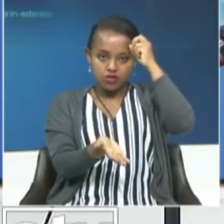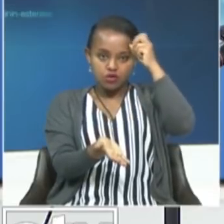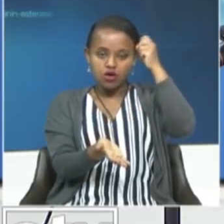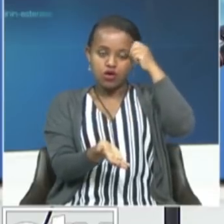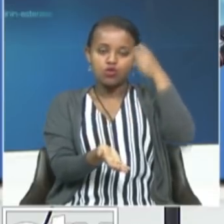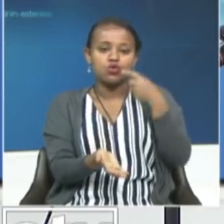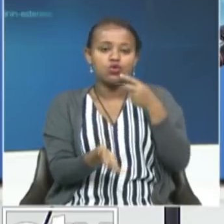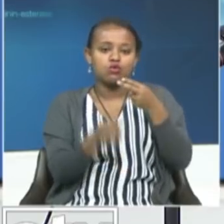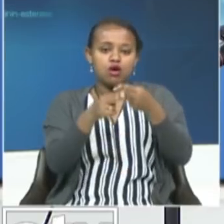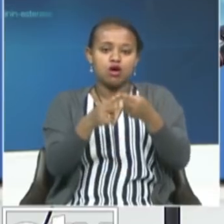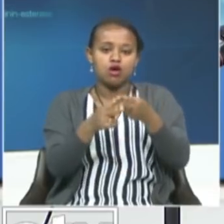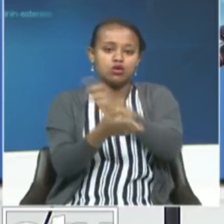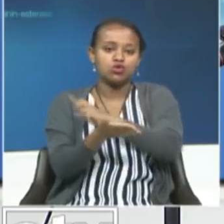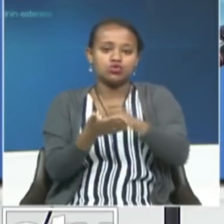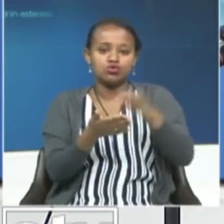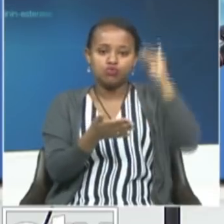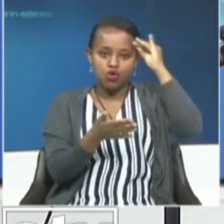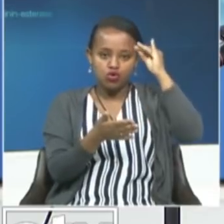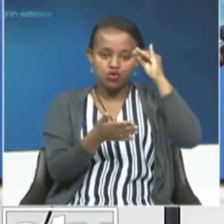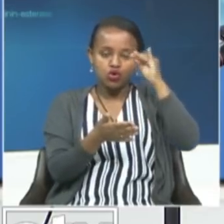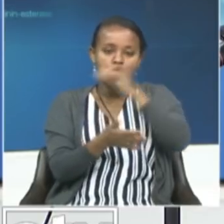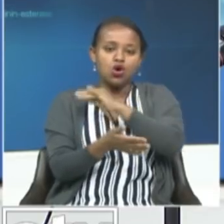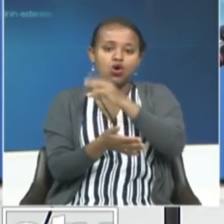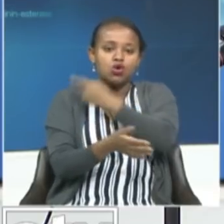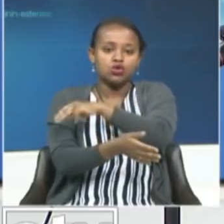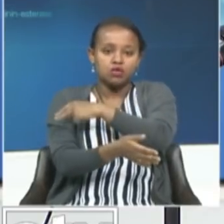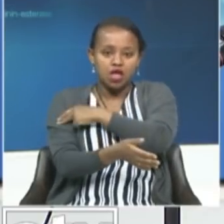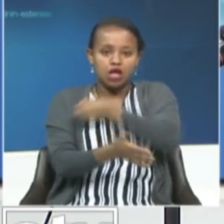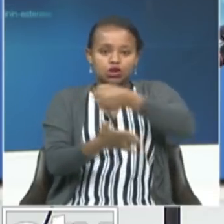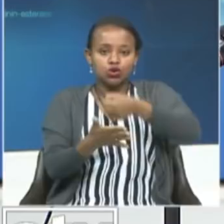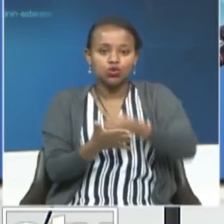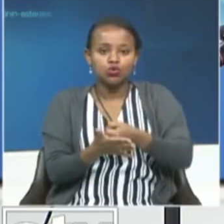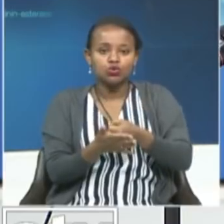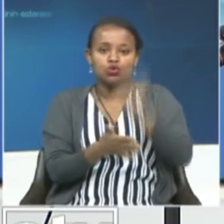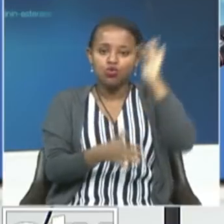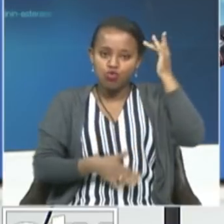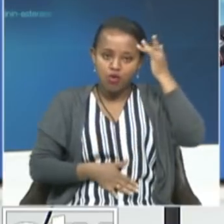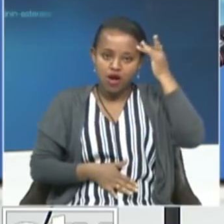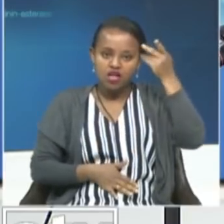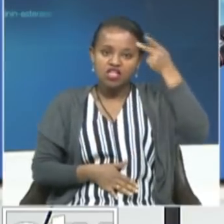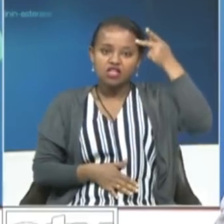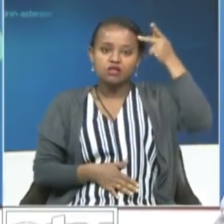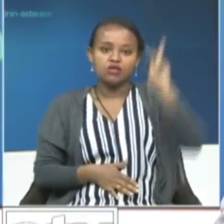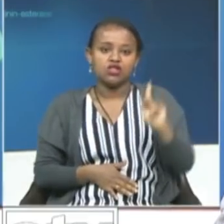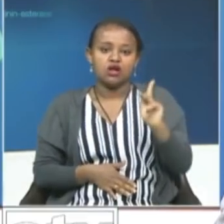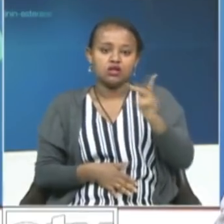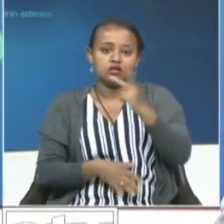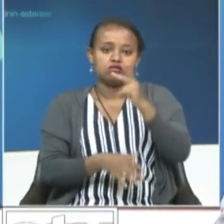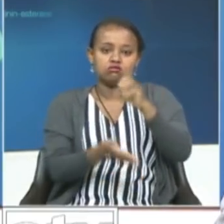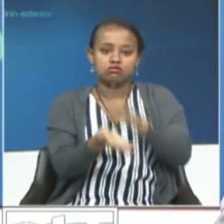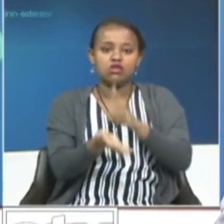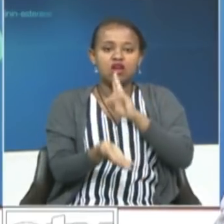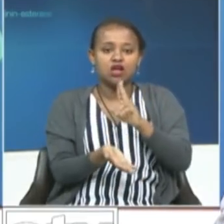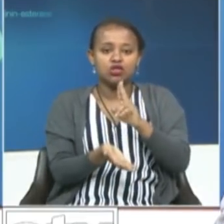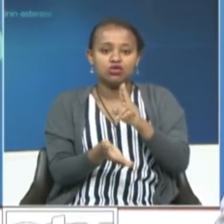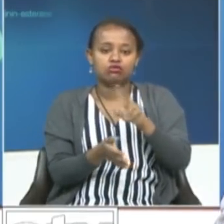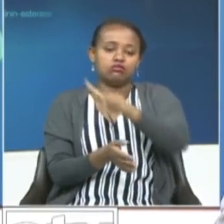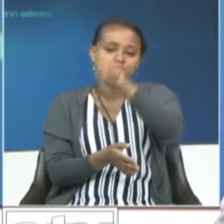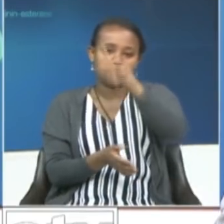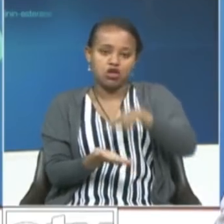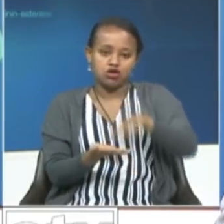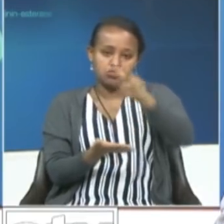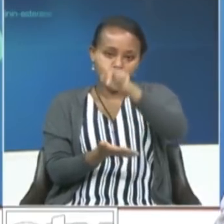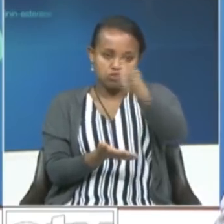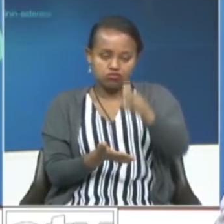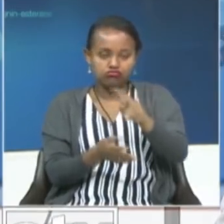ይባላሉ። በቅዱስ ጳውሎስ ሆስፒታል የድንገተኛና ጽኑ ህሙማን ስፔሻሊስት ሐኪም ናቸው። ለምታነሷቸው ጥያቄዎች በቂ የሆነ